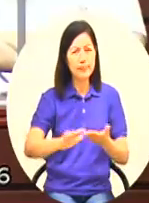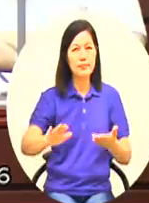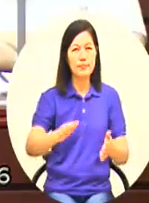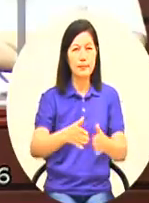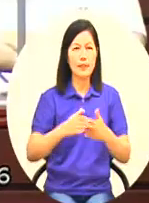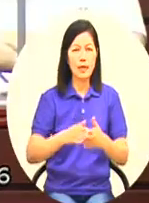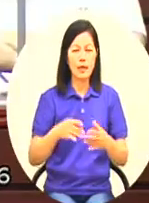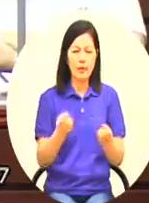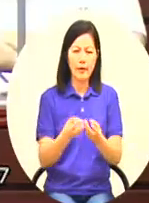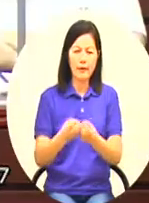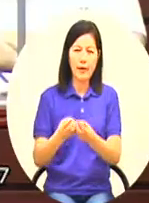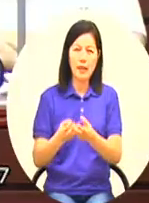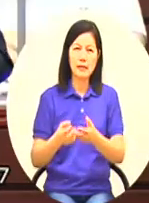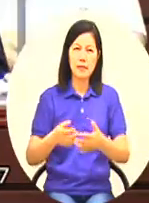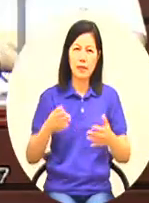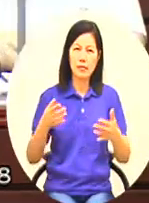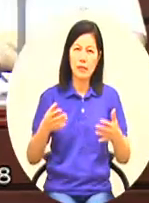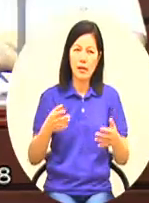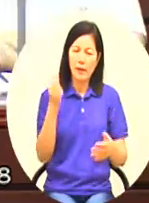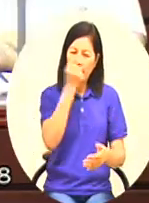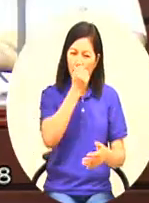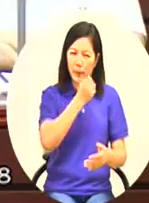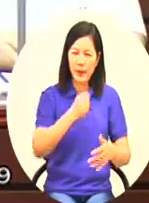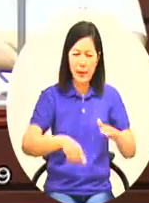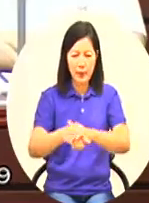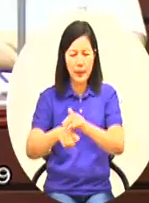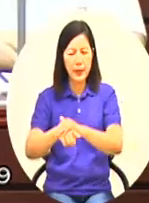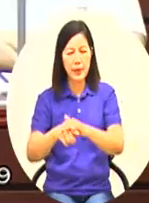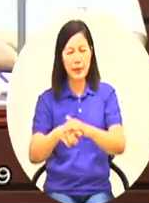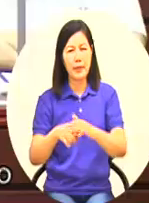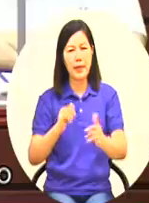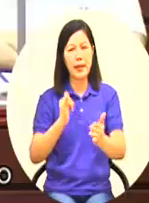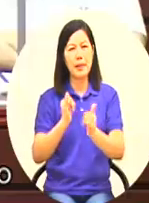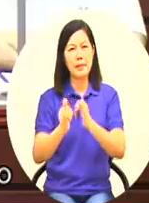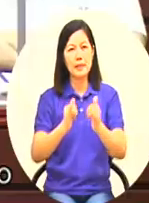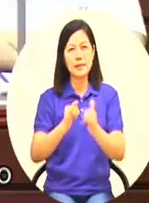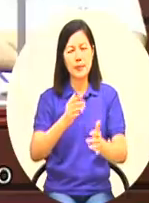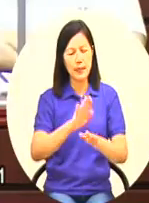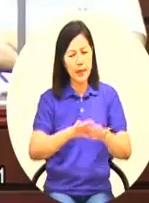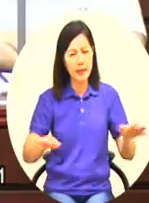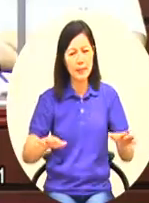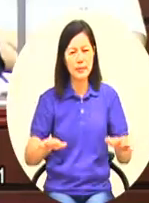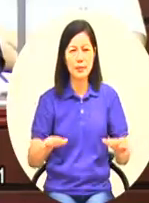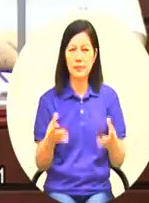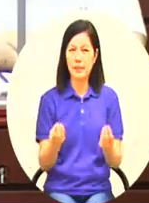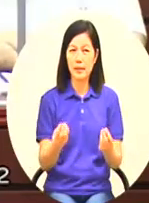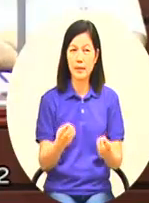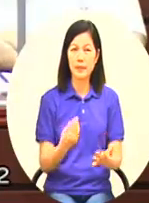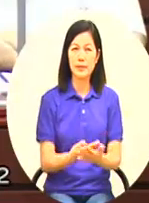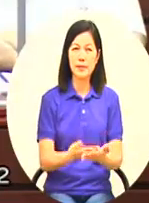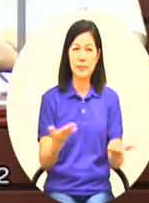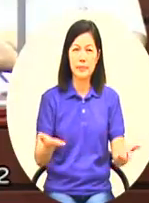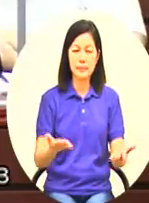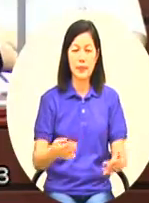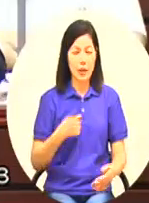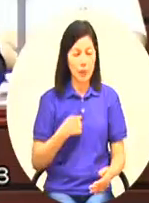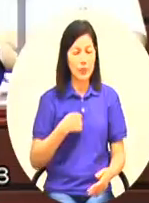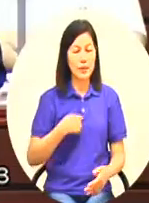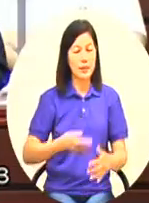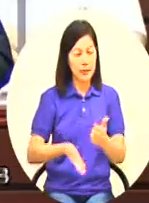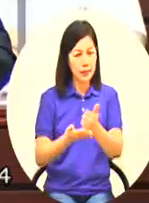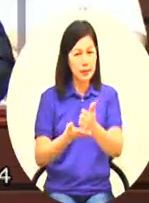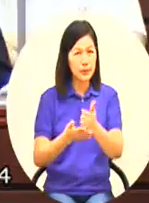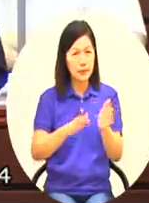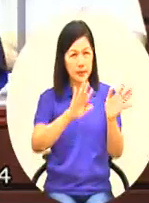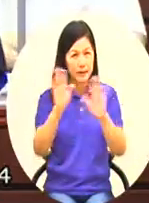治安交通一些事故，民众需要的时候那怎么办，所以这个是最不得已的，所以我用鼓励的方式，我们严